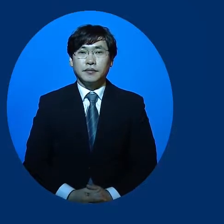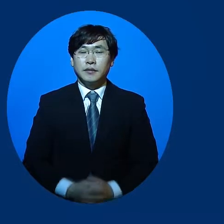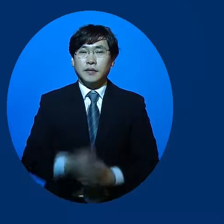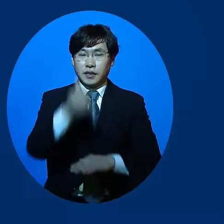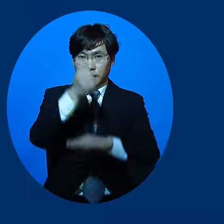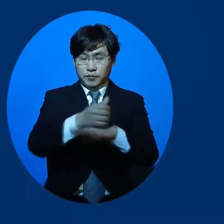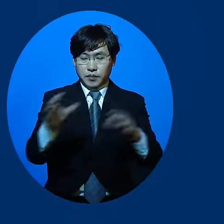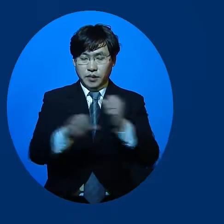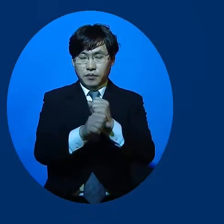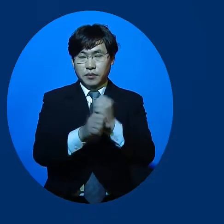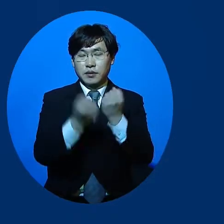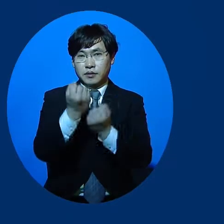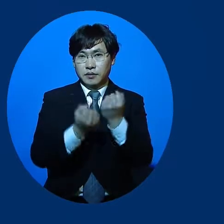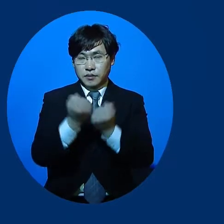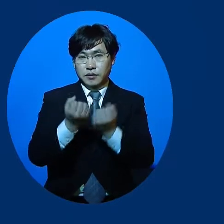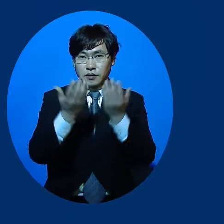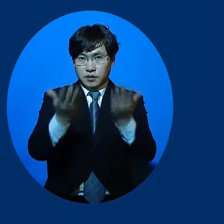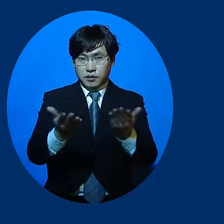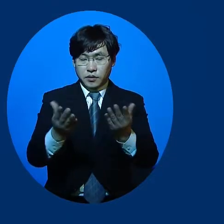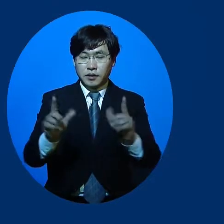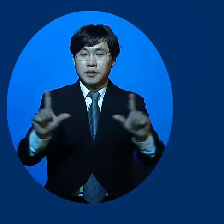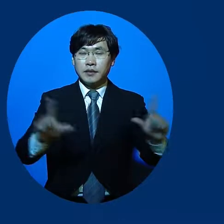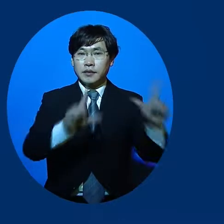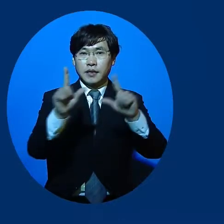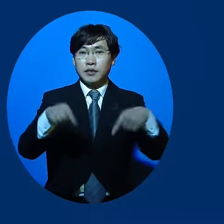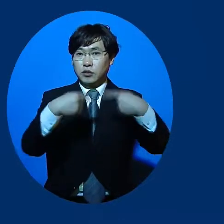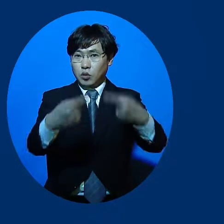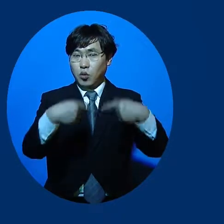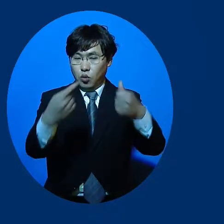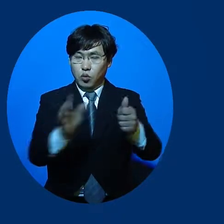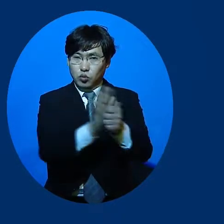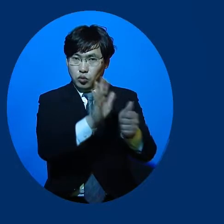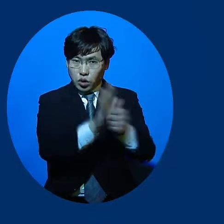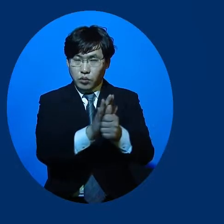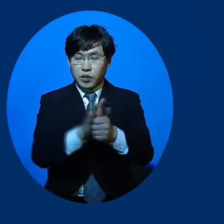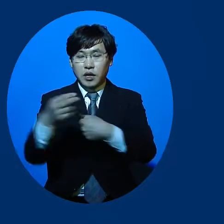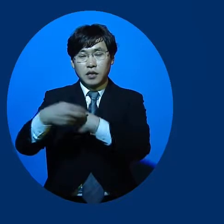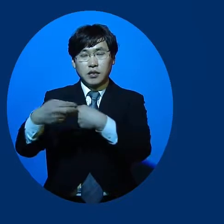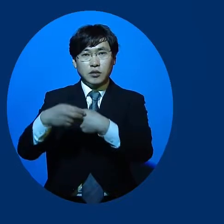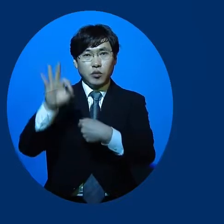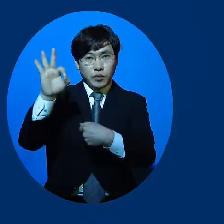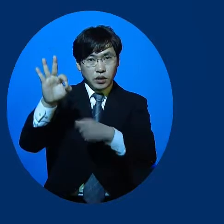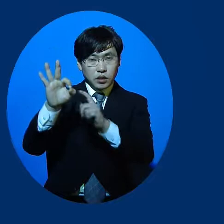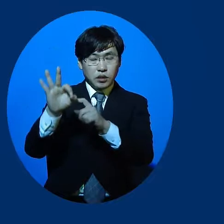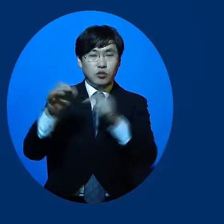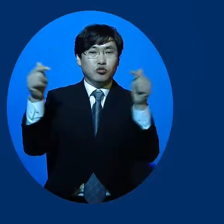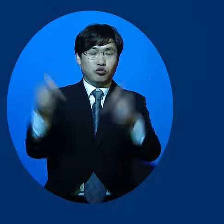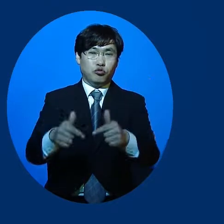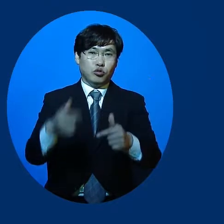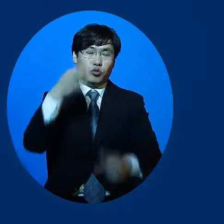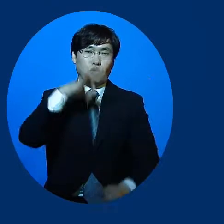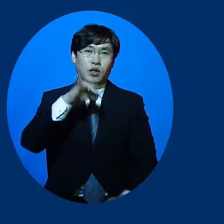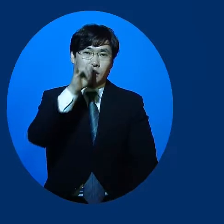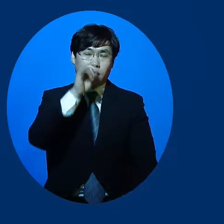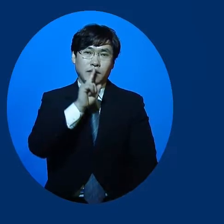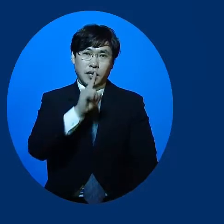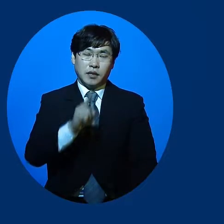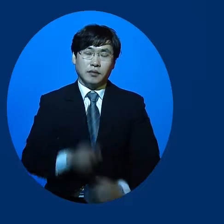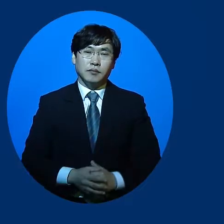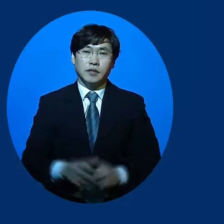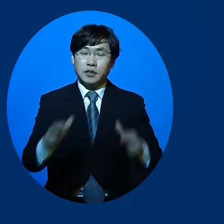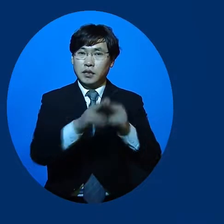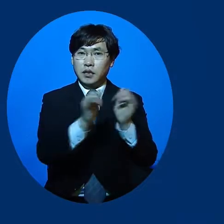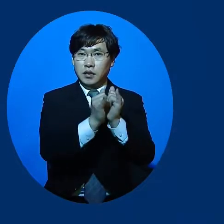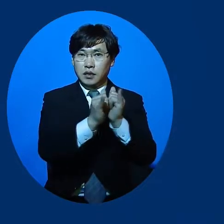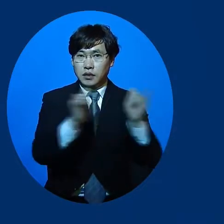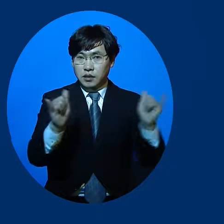결론적으로 장애인들의 생활체육 참여를 촉진하여 의료비 절감의 효과를 얻을 수 있다는 것입니다. 또한